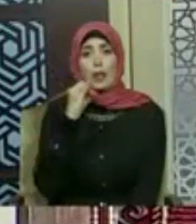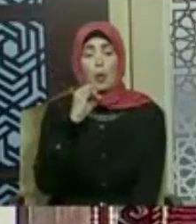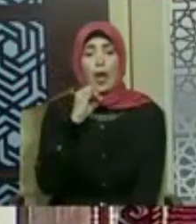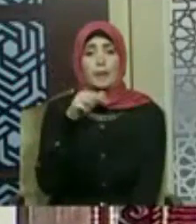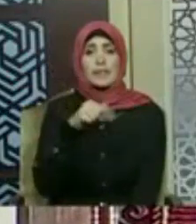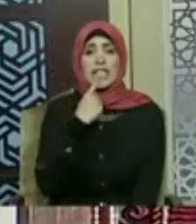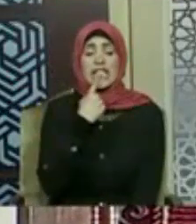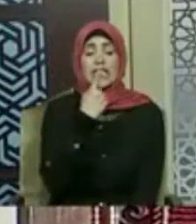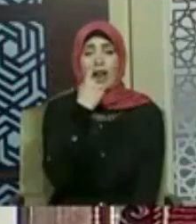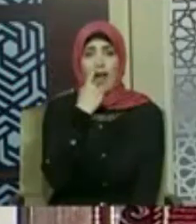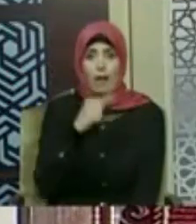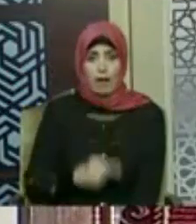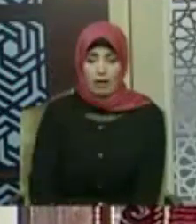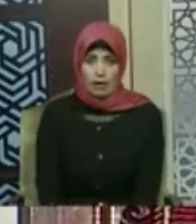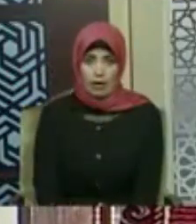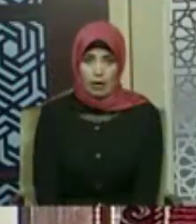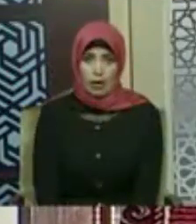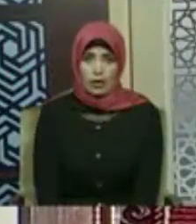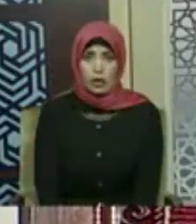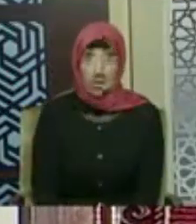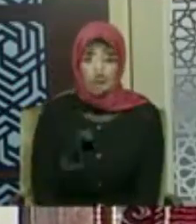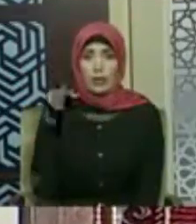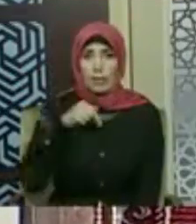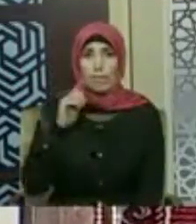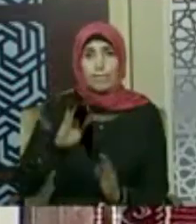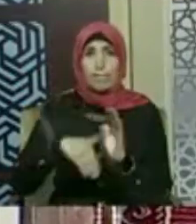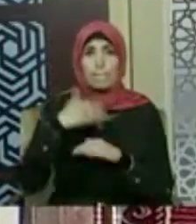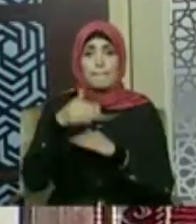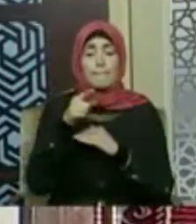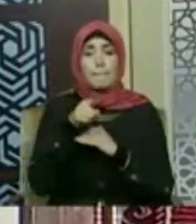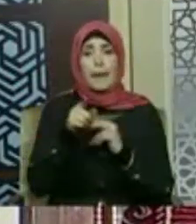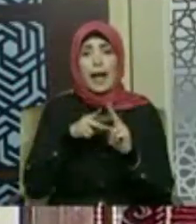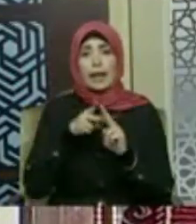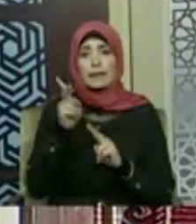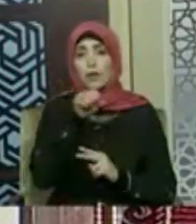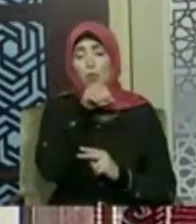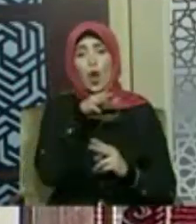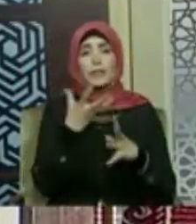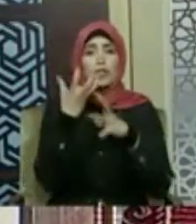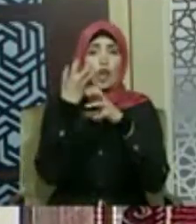1453 عاما من بعثتك المشرفة،